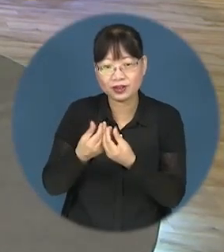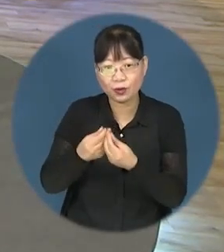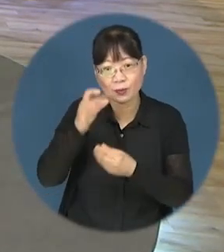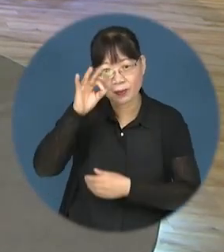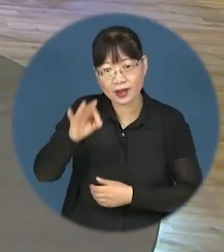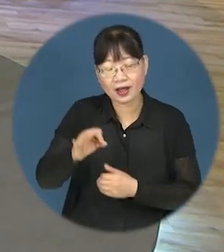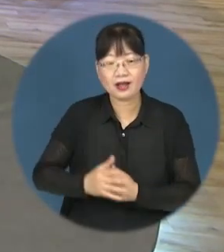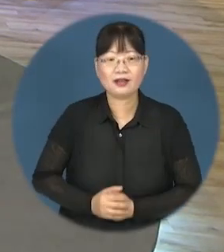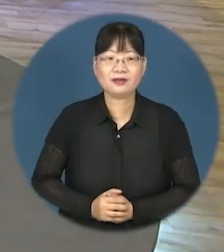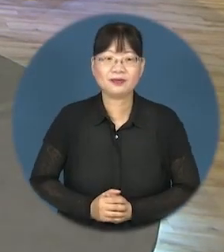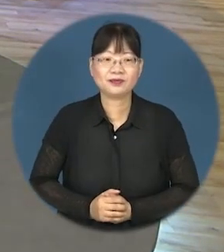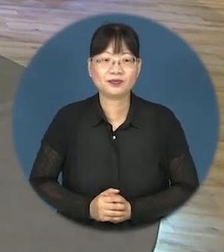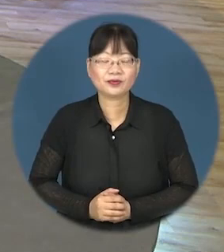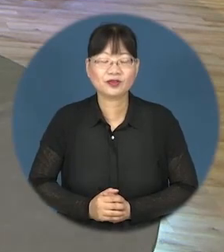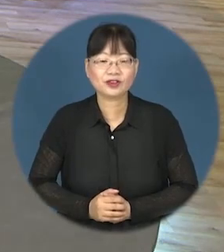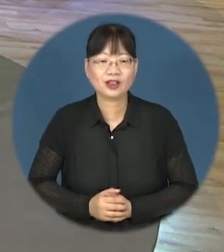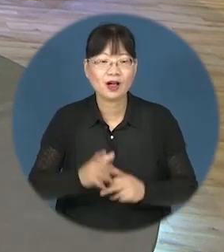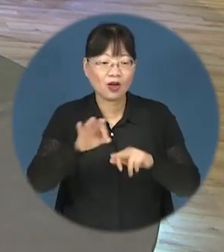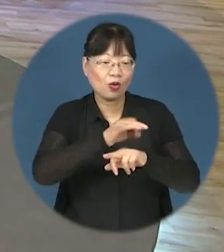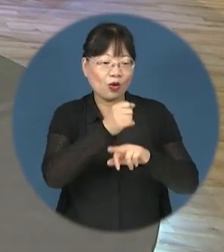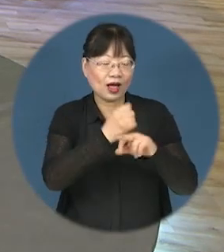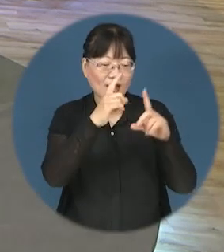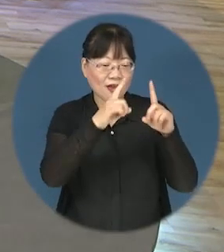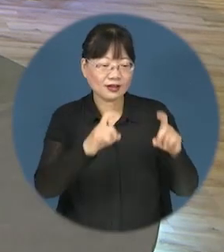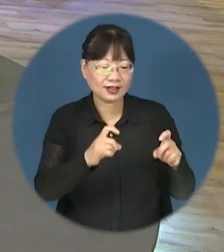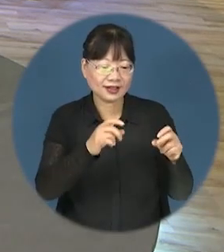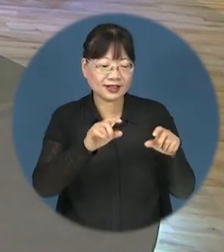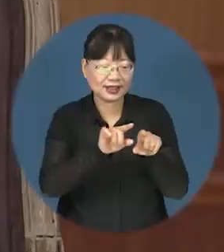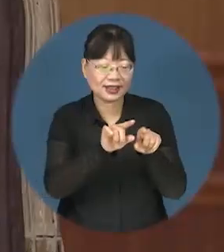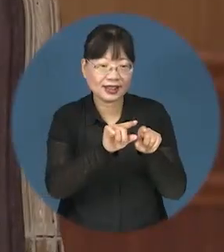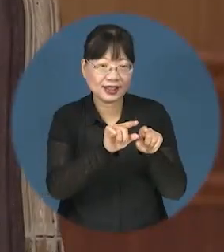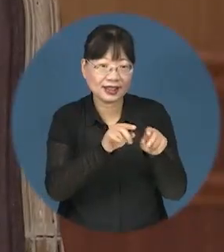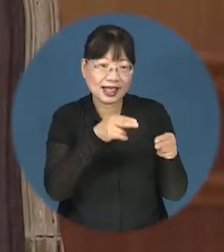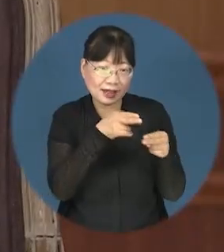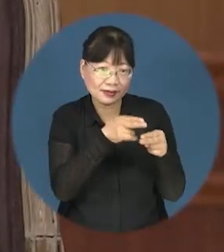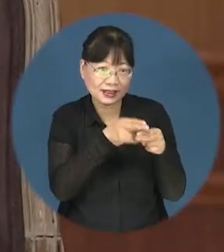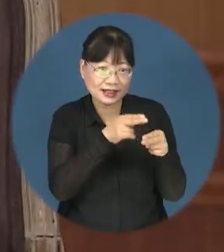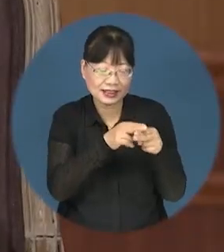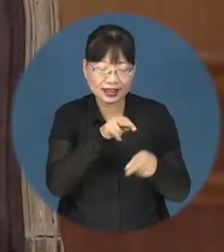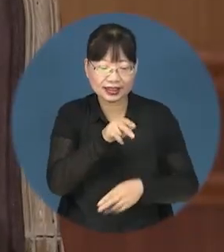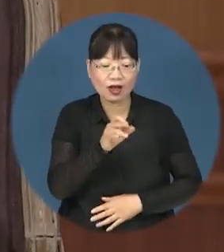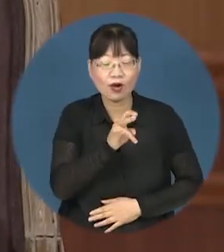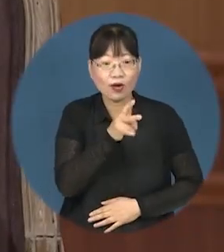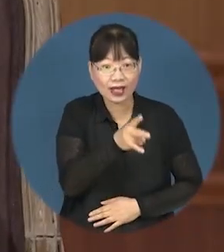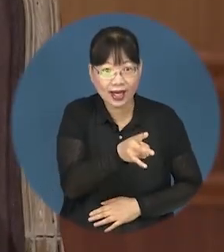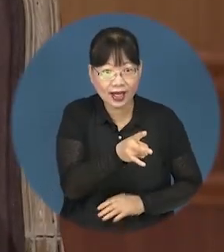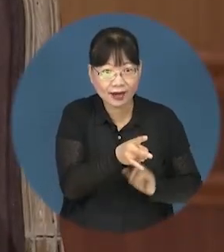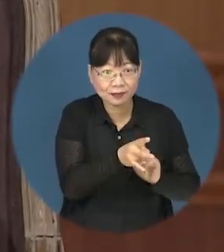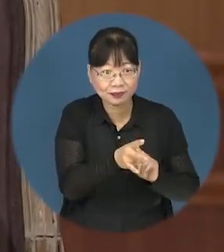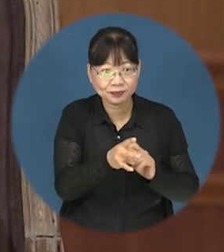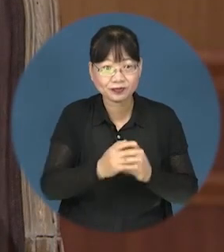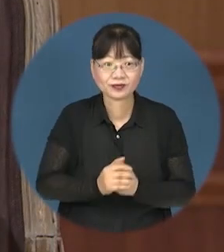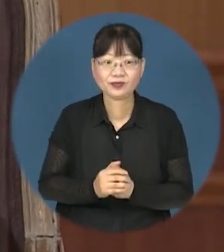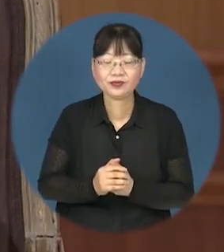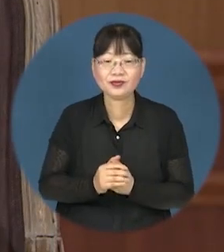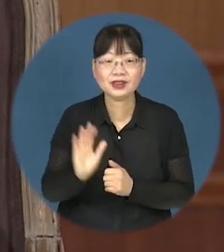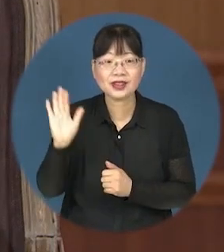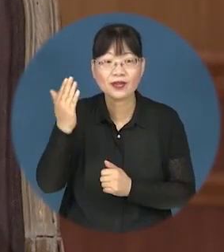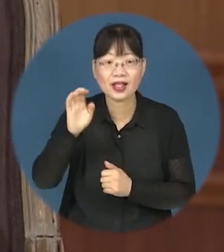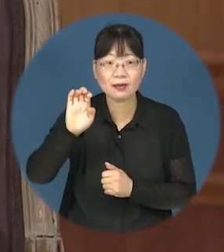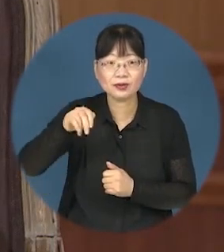어 궁중에서 궁중음식 전통 요리가 바로 서해 라면 여 애라면 퓨전 음식이